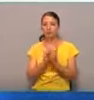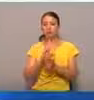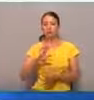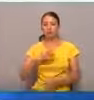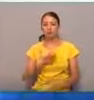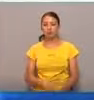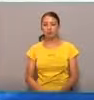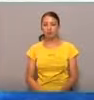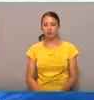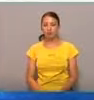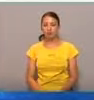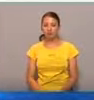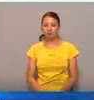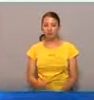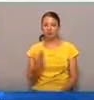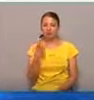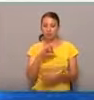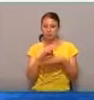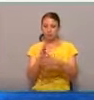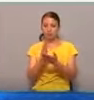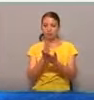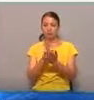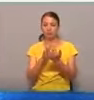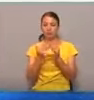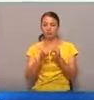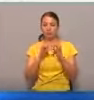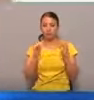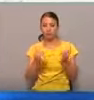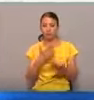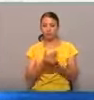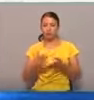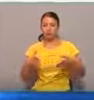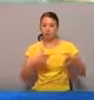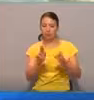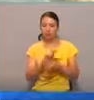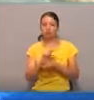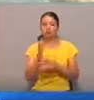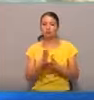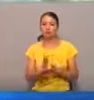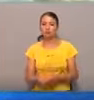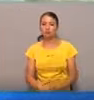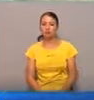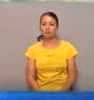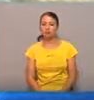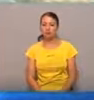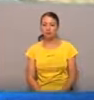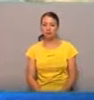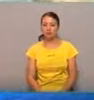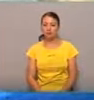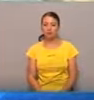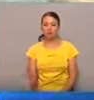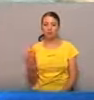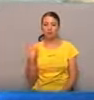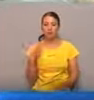өзгерді? Қазіргі батыр, нау батыр. Жол істеліп жатыр. Енді бұрынғыдай емес.